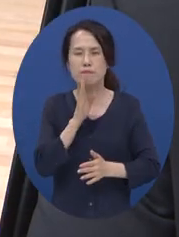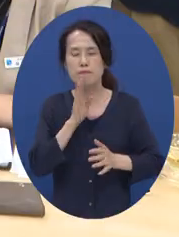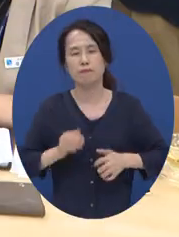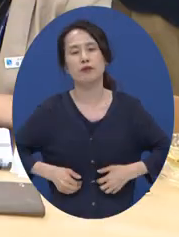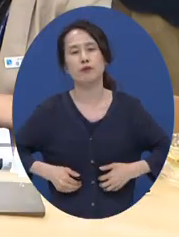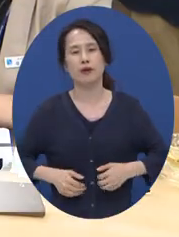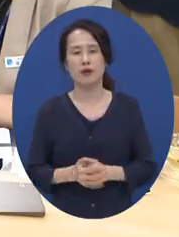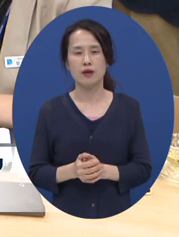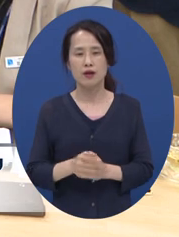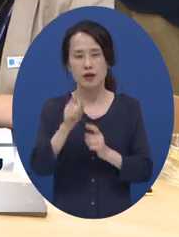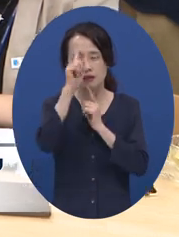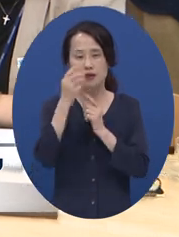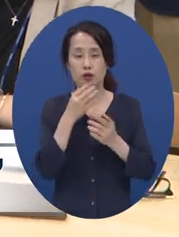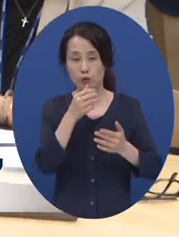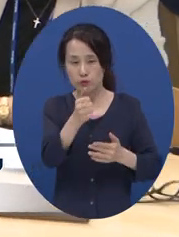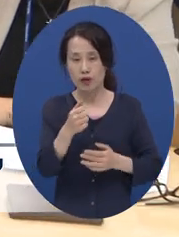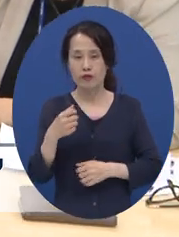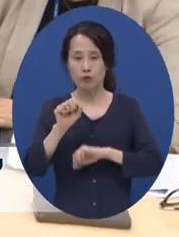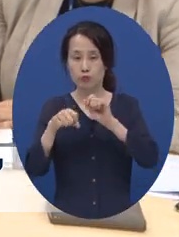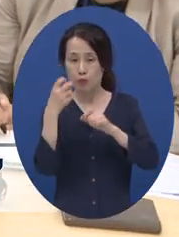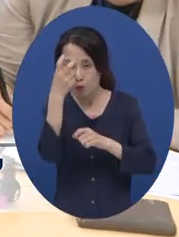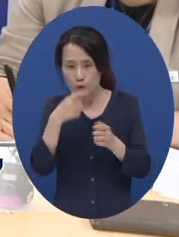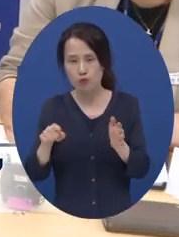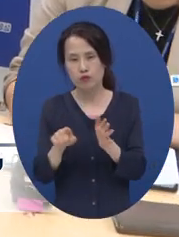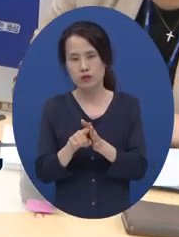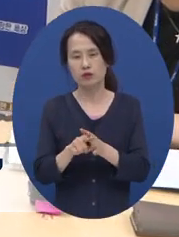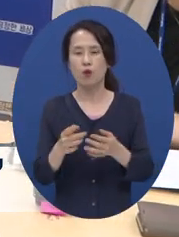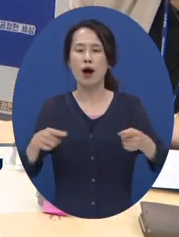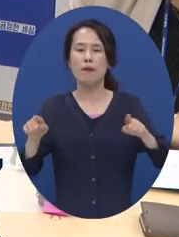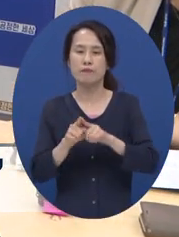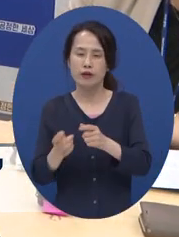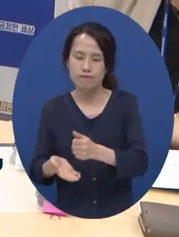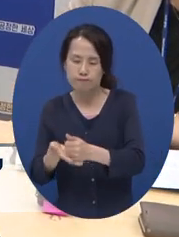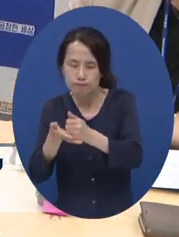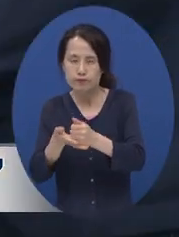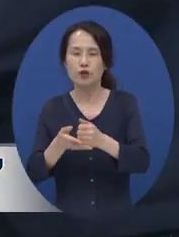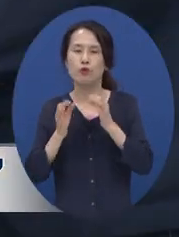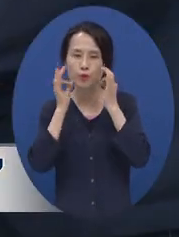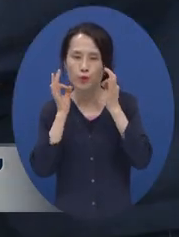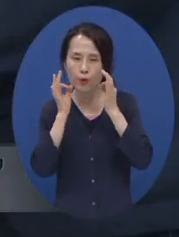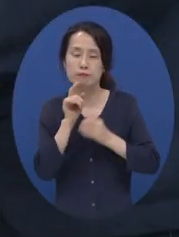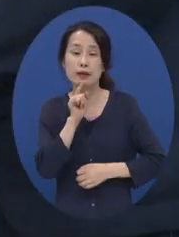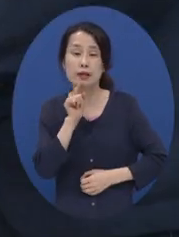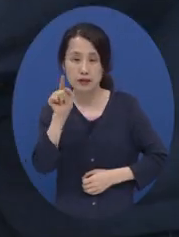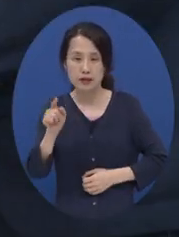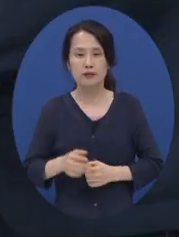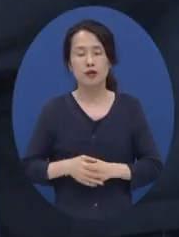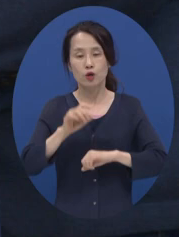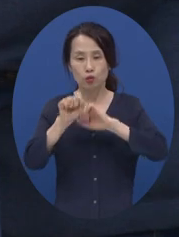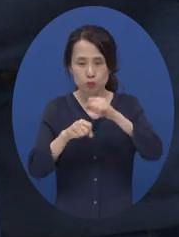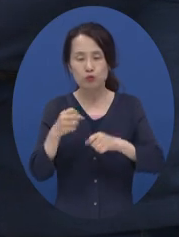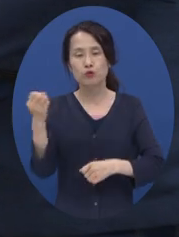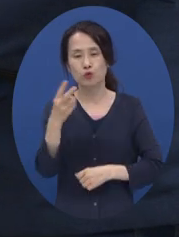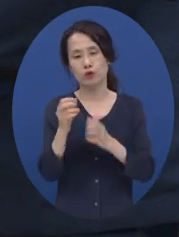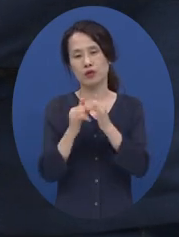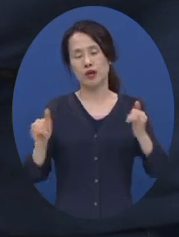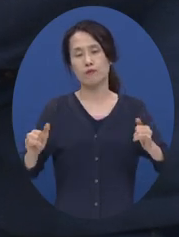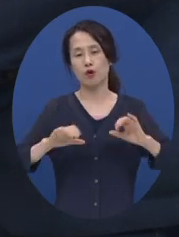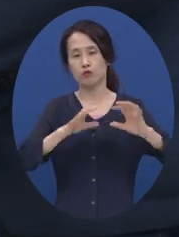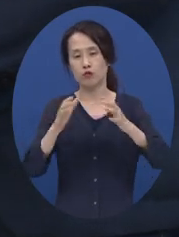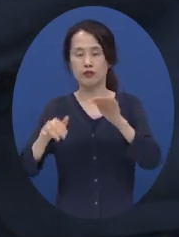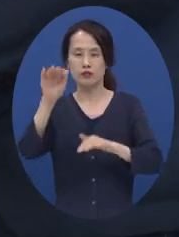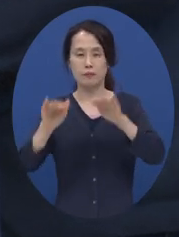themselves. 이재명 지사는 동물 보호를 위해 권장과 존중으로 같이 노력하자고 화답하며 동물뿐 아니라